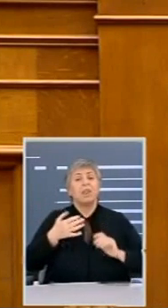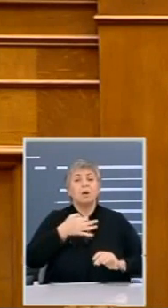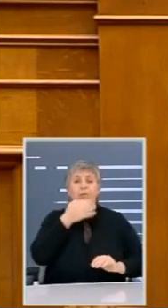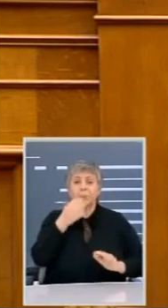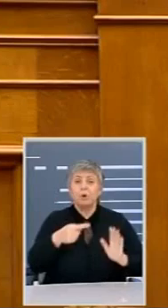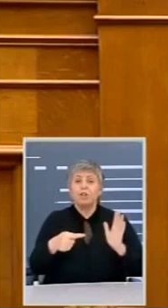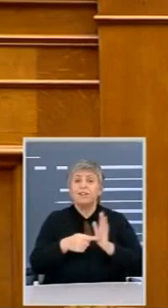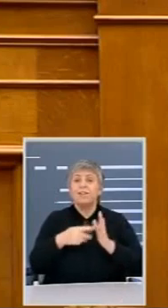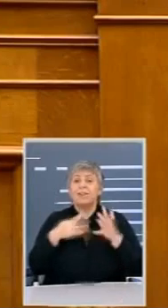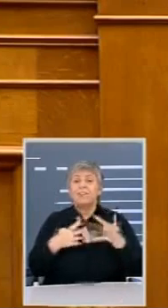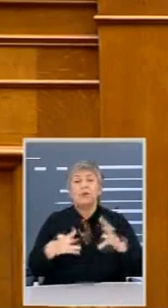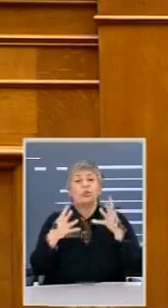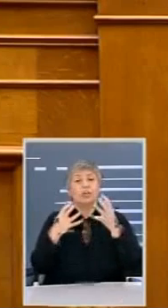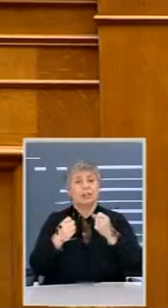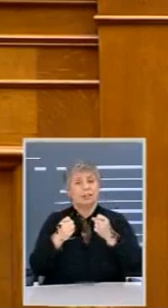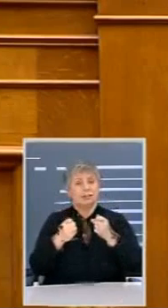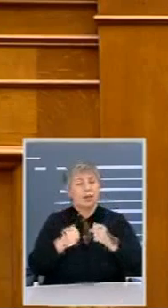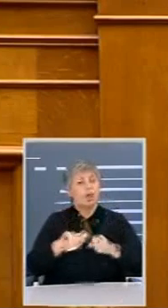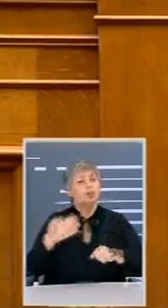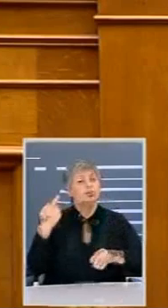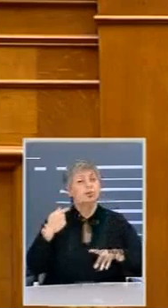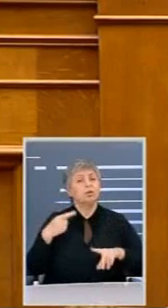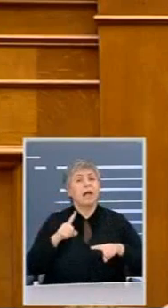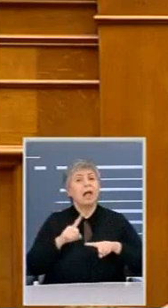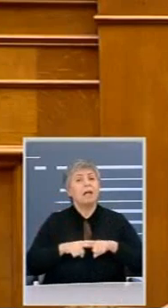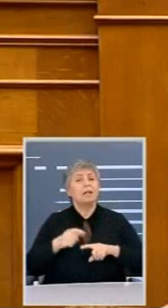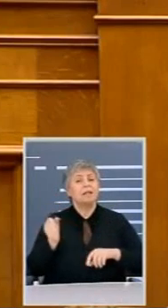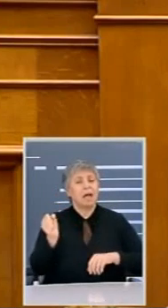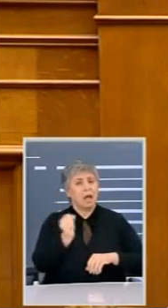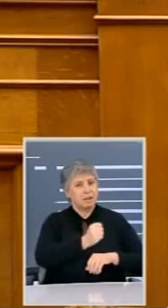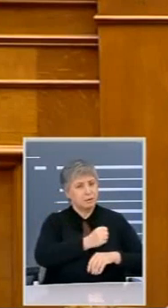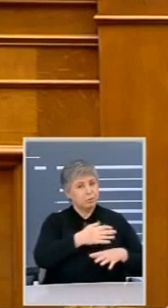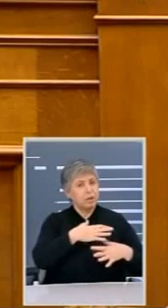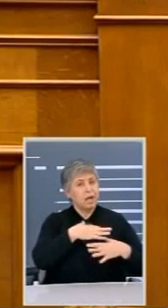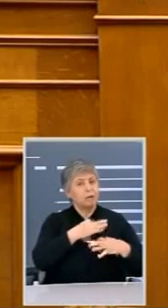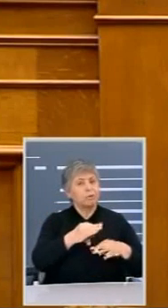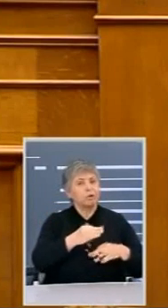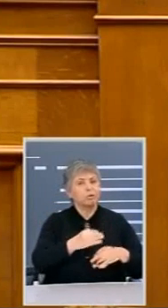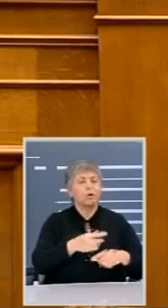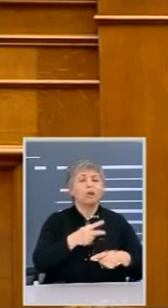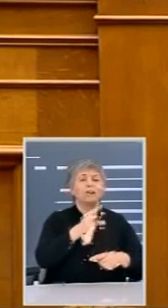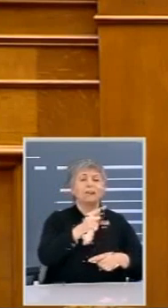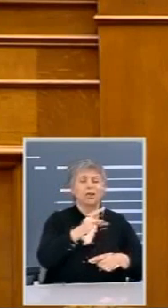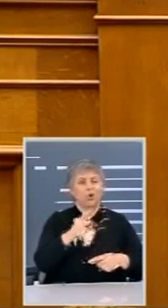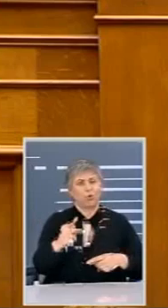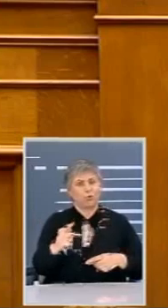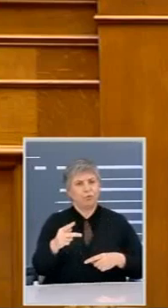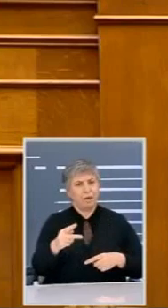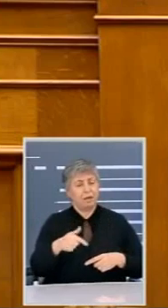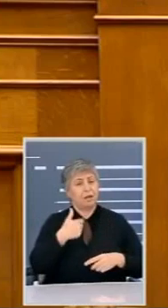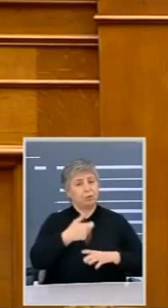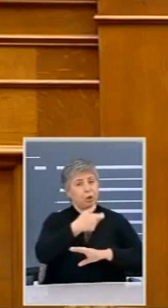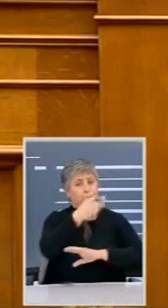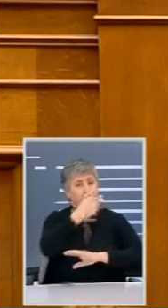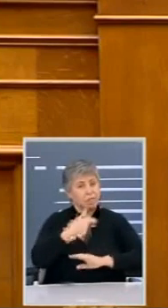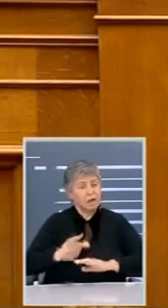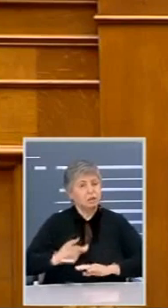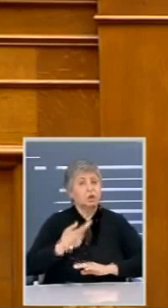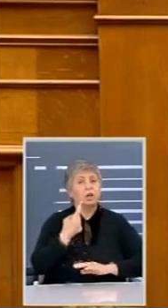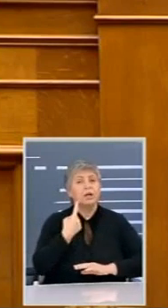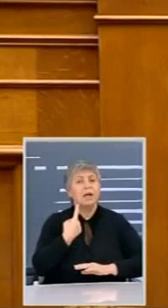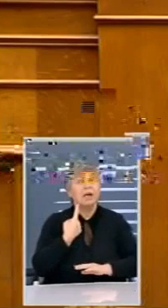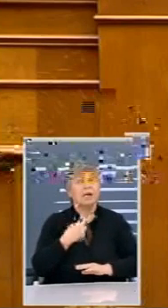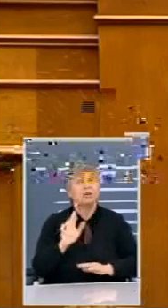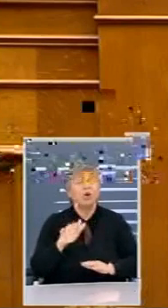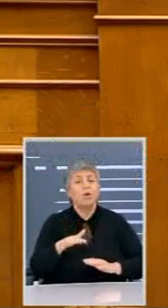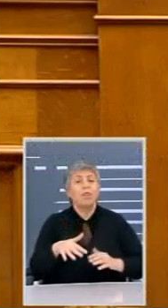η ελληνική αριστερά, με πρόσωπο το Λεωνίδα Κύρκο και το Φώτη Κουβέλη, πήρε ένα δάνειο 115 εκατομμυρίων